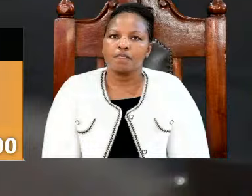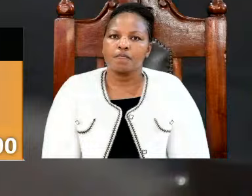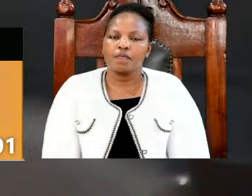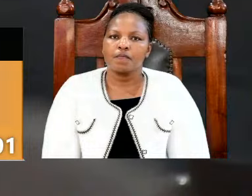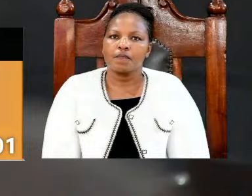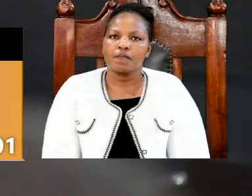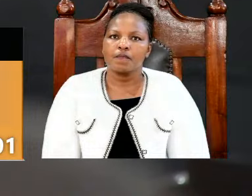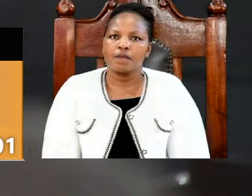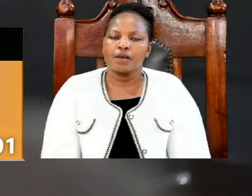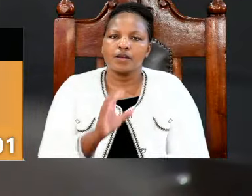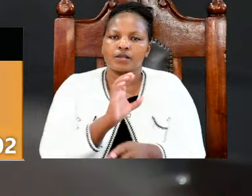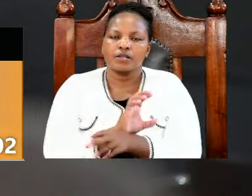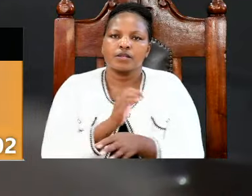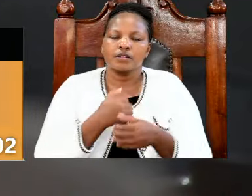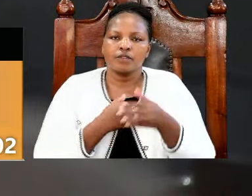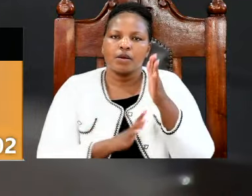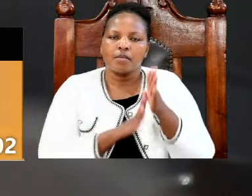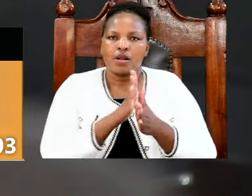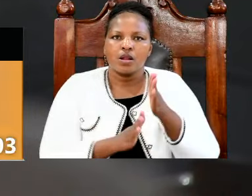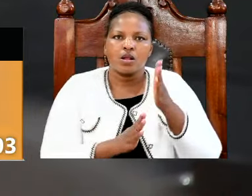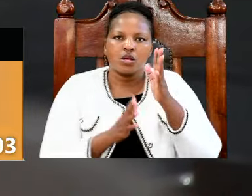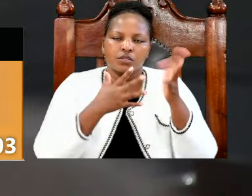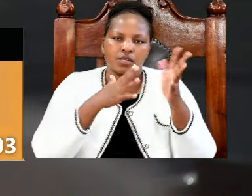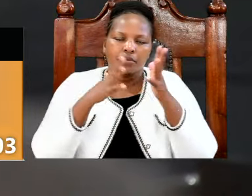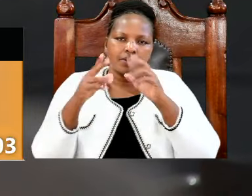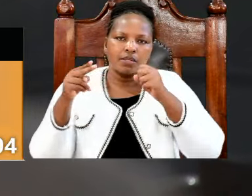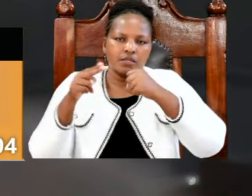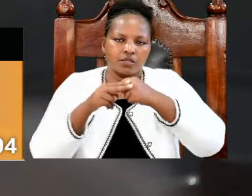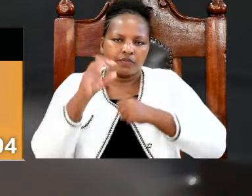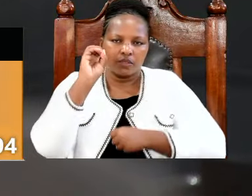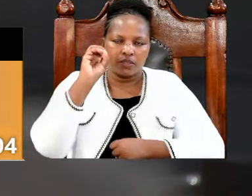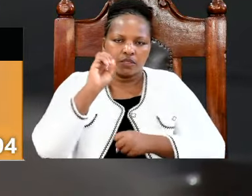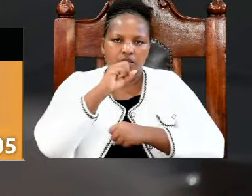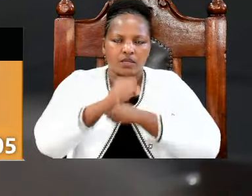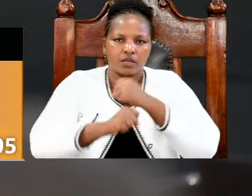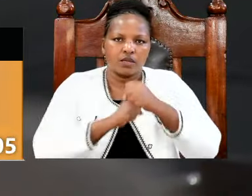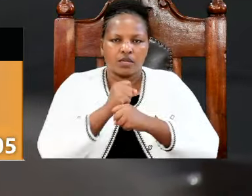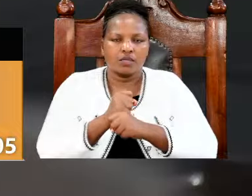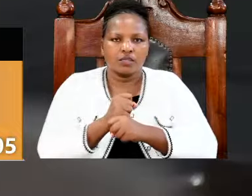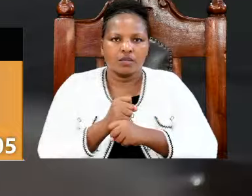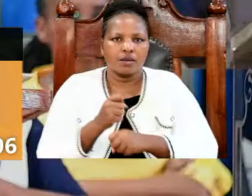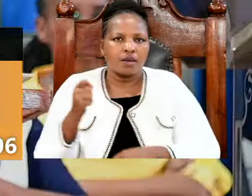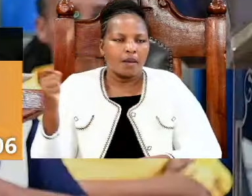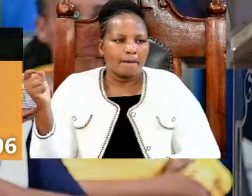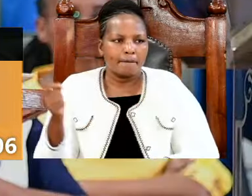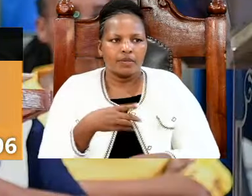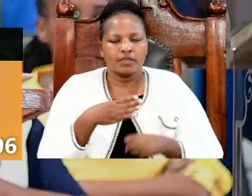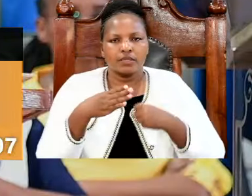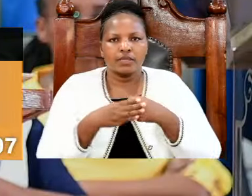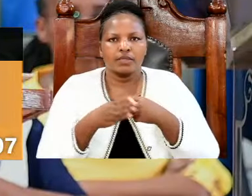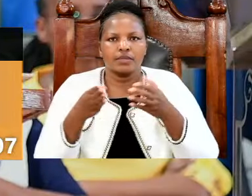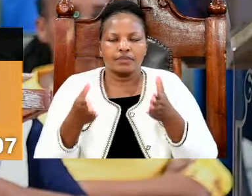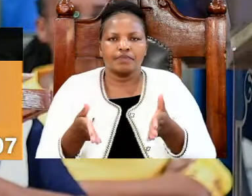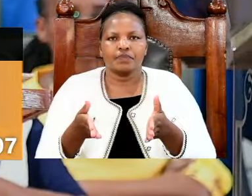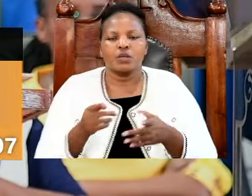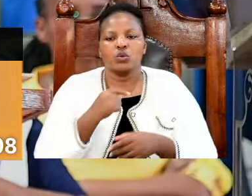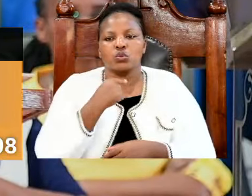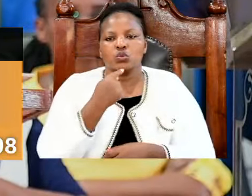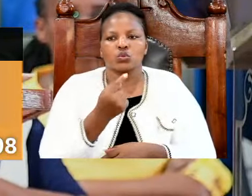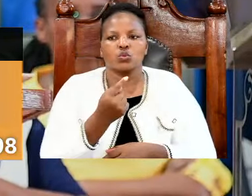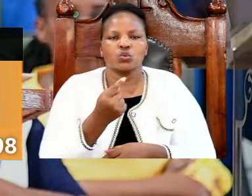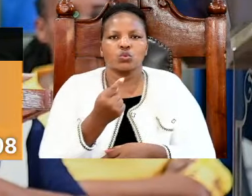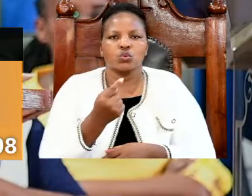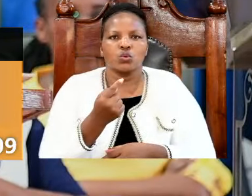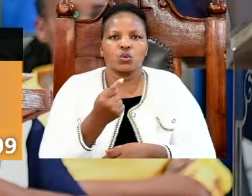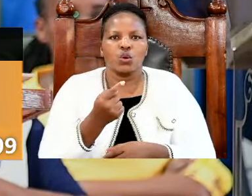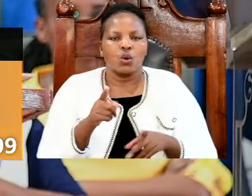Kanisa iko na mpango wa kucelebrate 70 years anniversary mwezi wa September mwaka huu, na kwa hiyo sababu kanisa